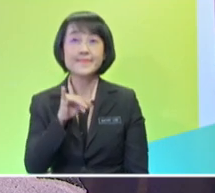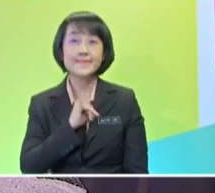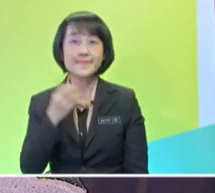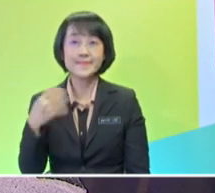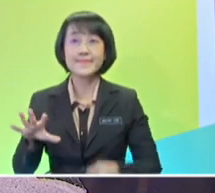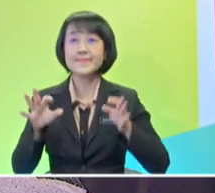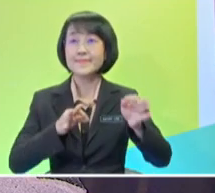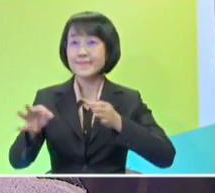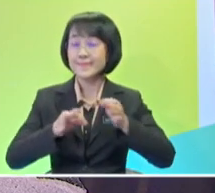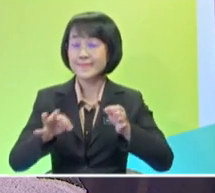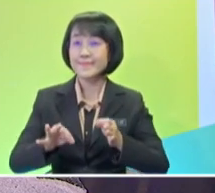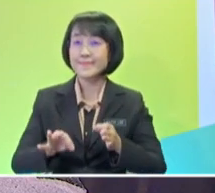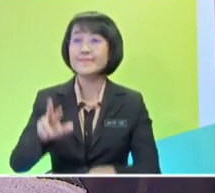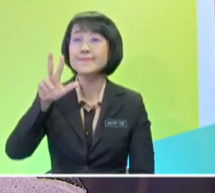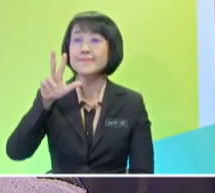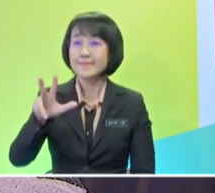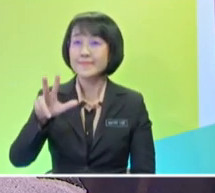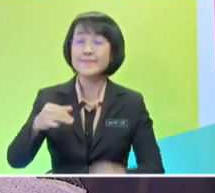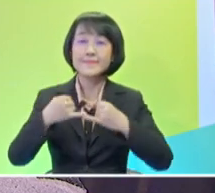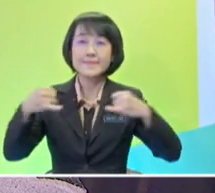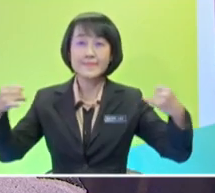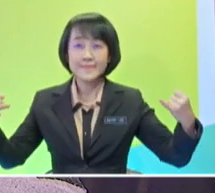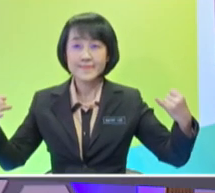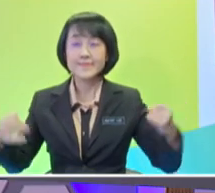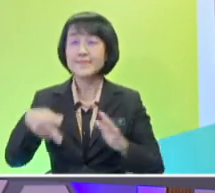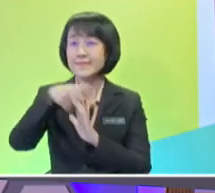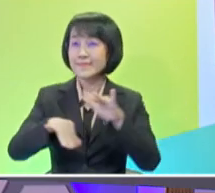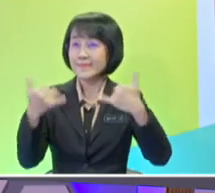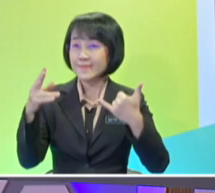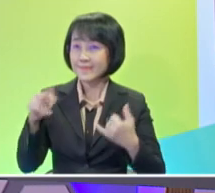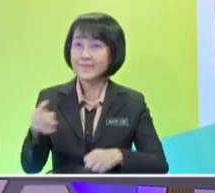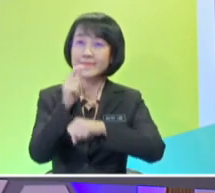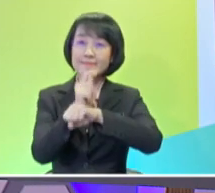berkaitan dengan tiga jenis satuan tiga kategori permainan tradisional